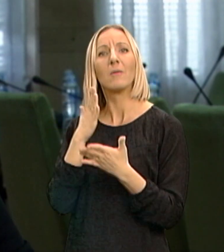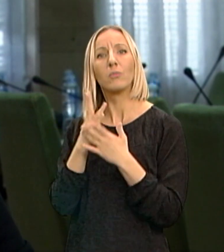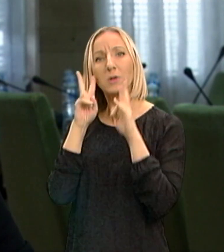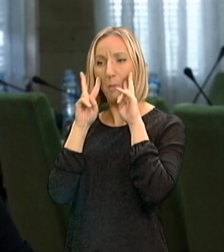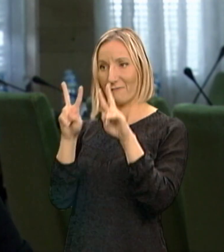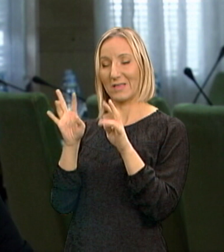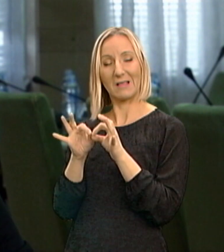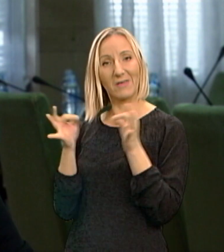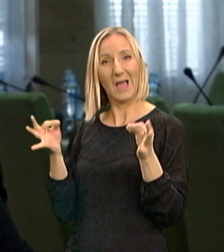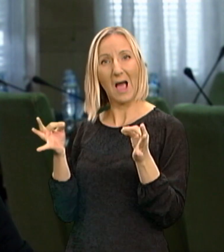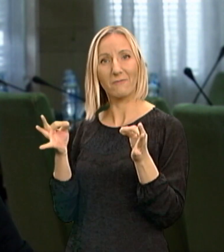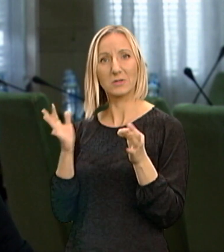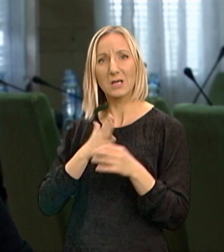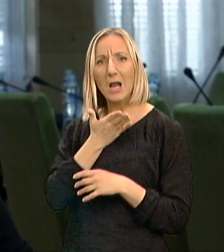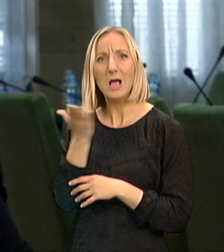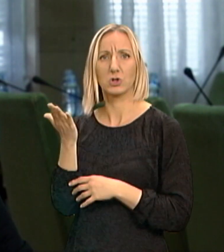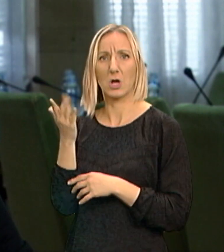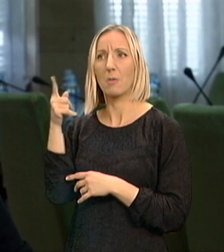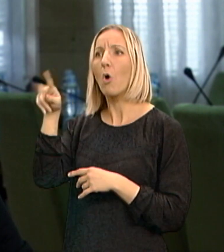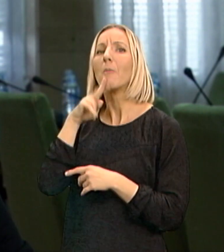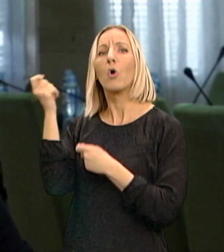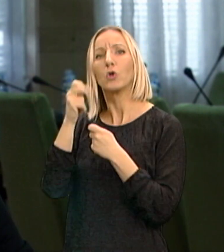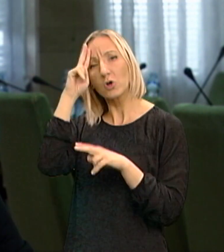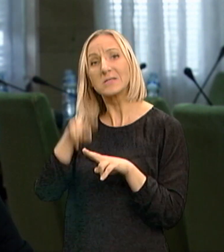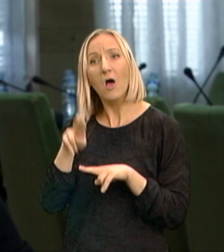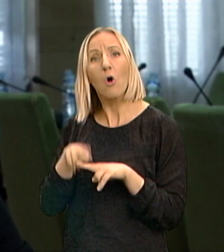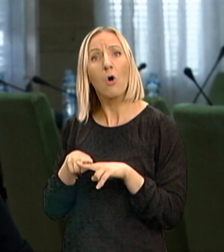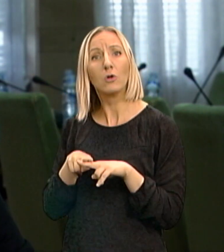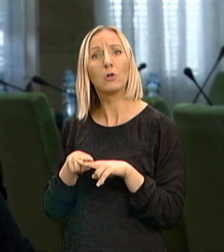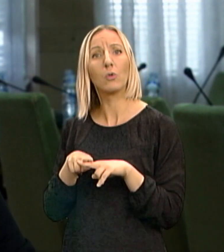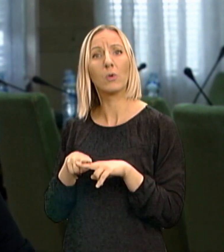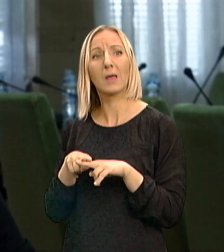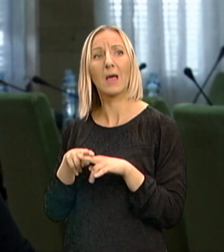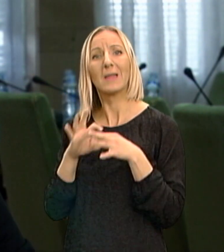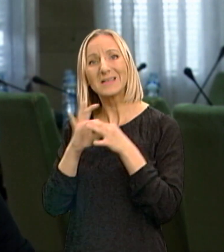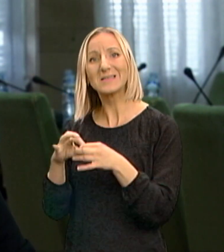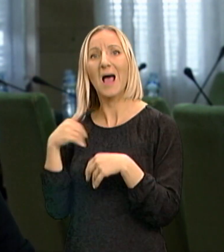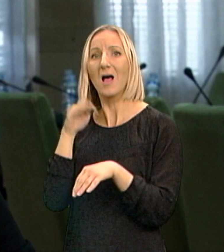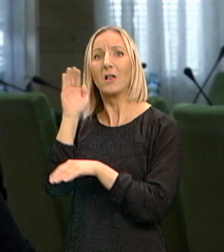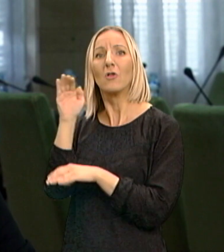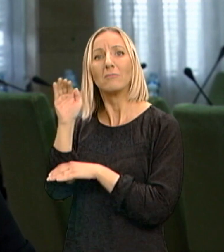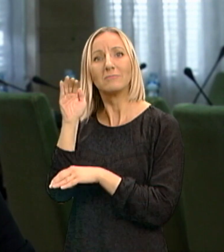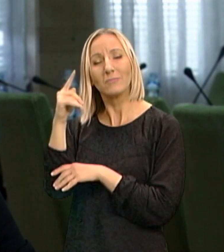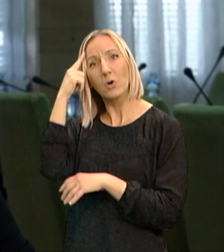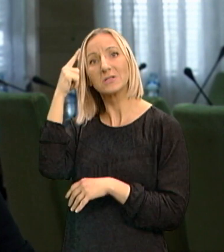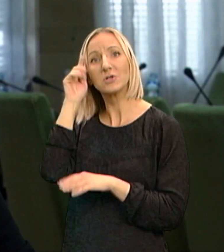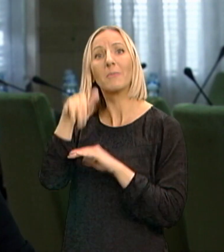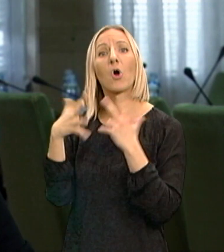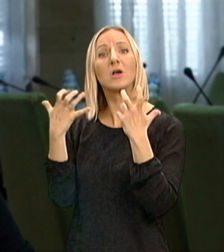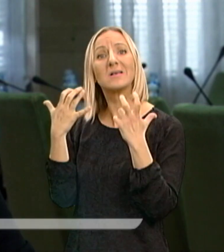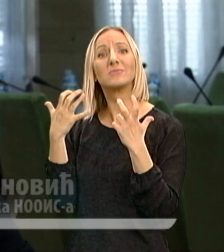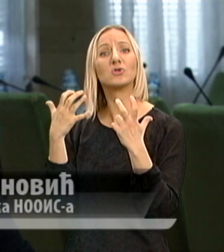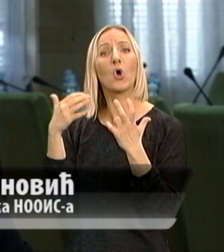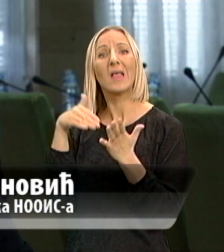građanima, donosiocima odluka, kako bismo ih stalno podsjećali da prosto preko 800.000 ljudi u